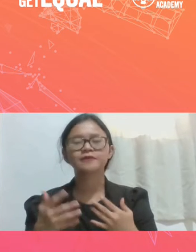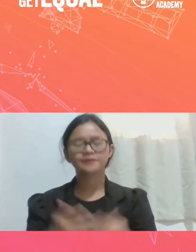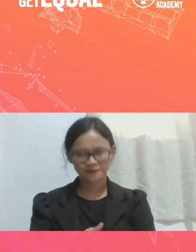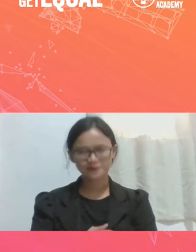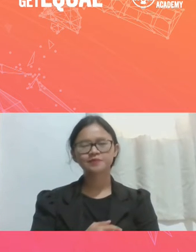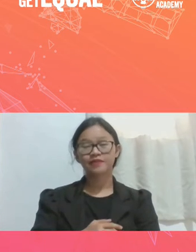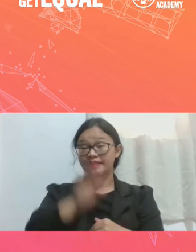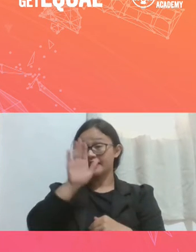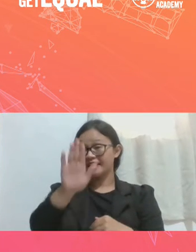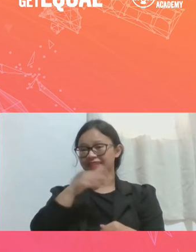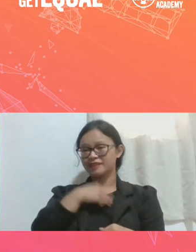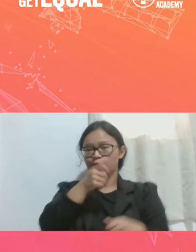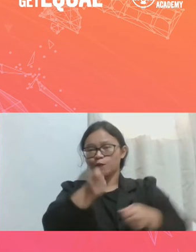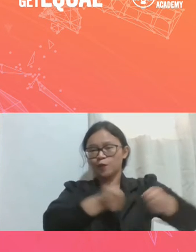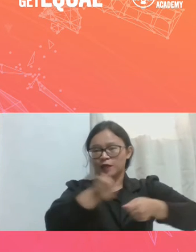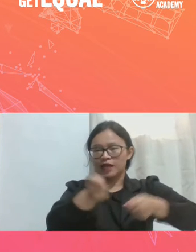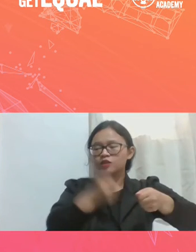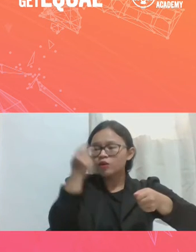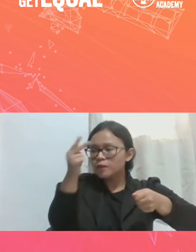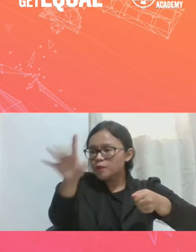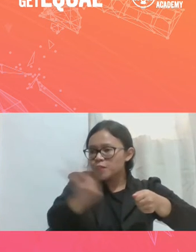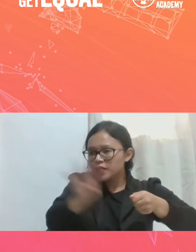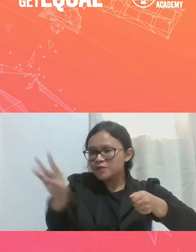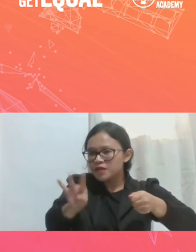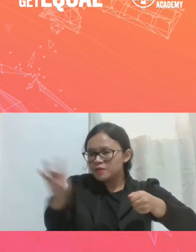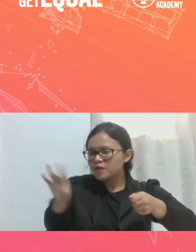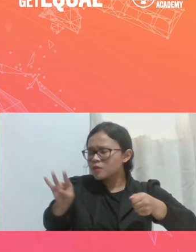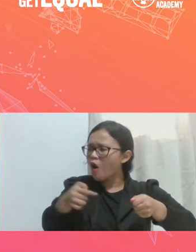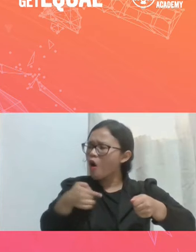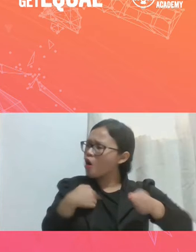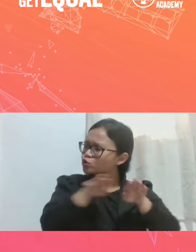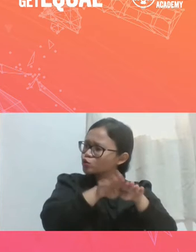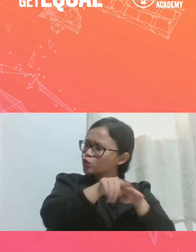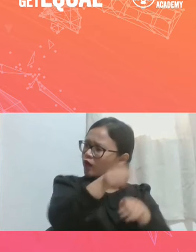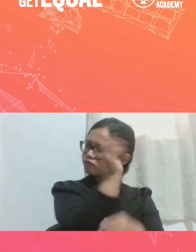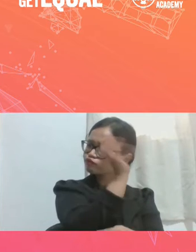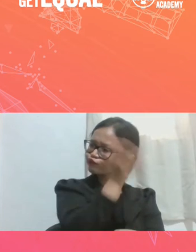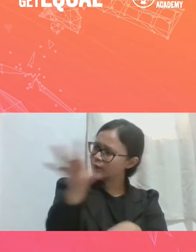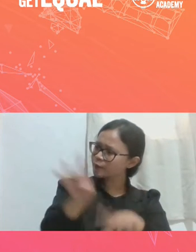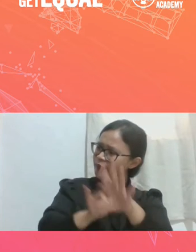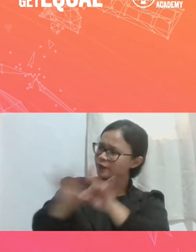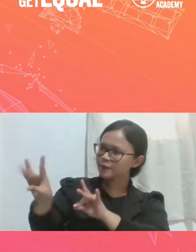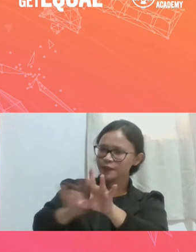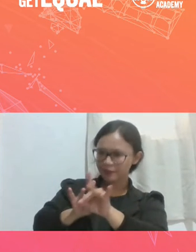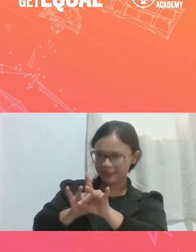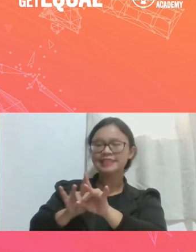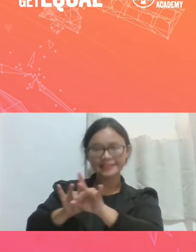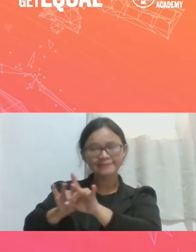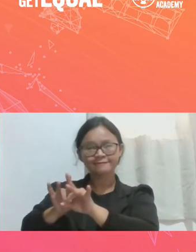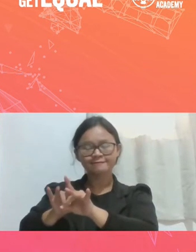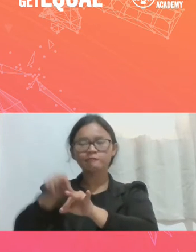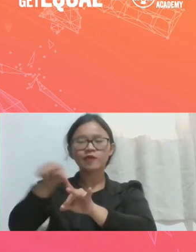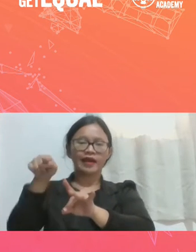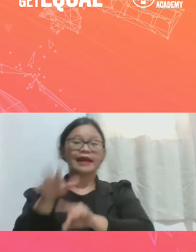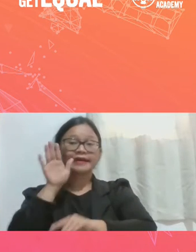Moderator akan memilih dan membacakan pertanyaan yang relevan dengan topik diskusi kita pada sore hari ini. Dan yang pertanyaan yang dibacakan